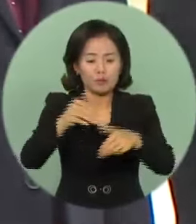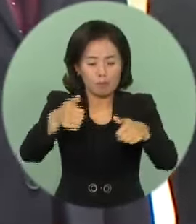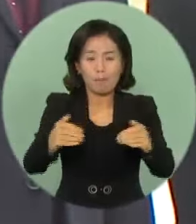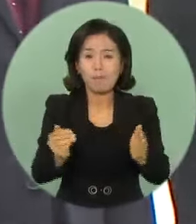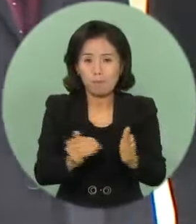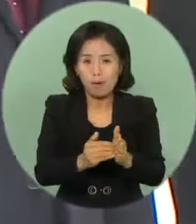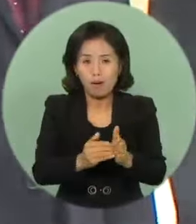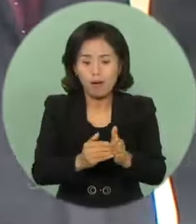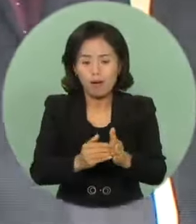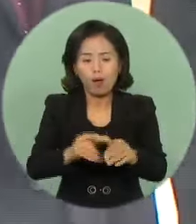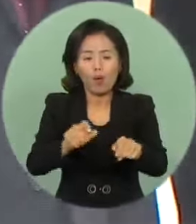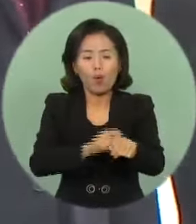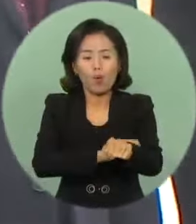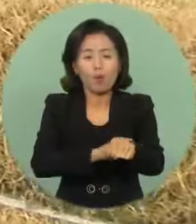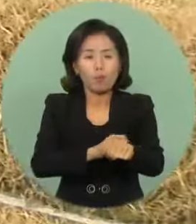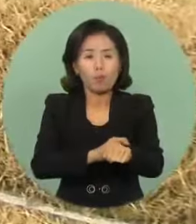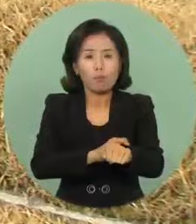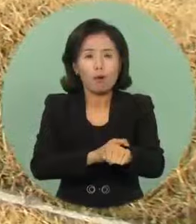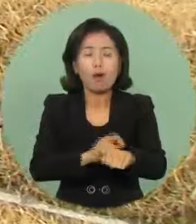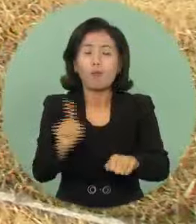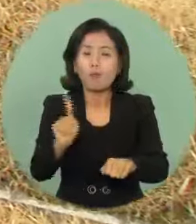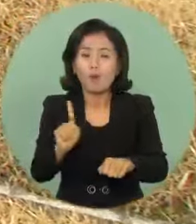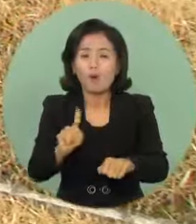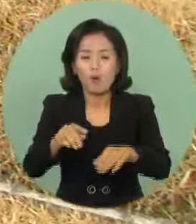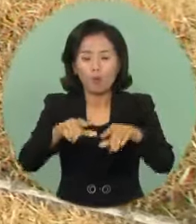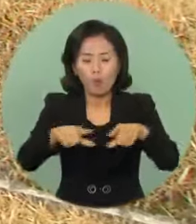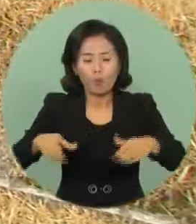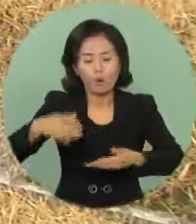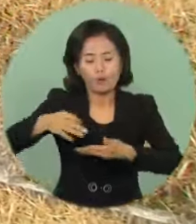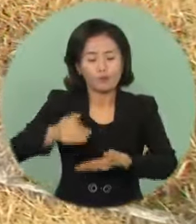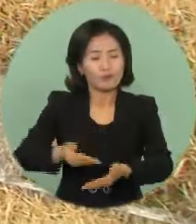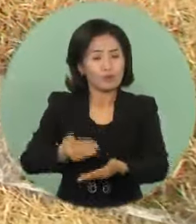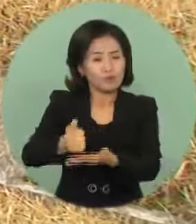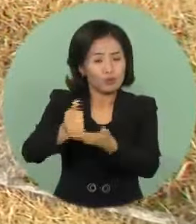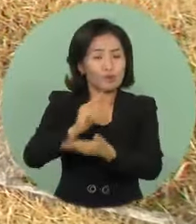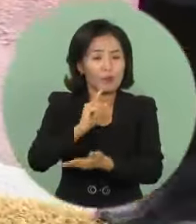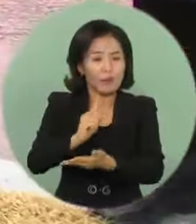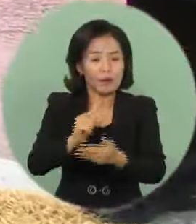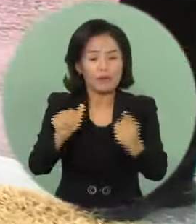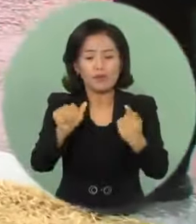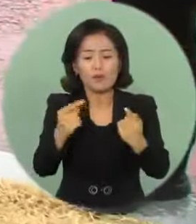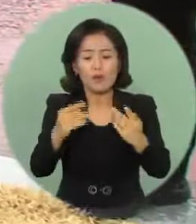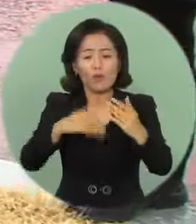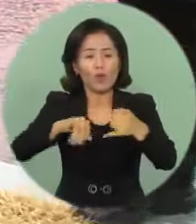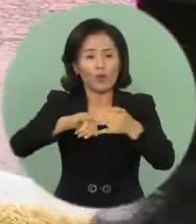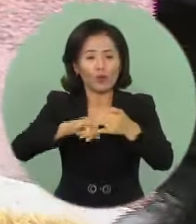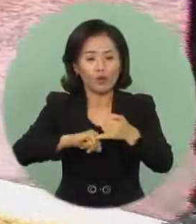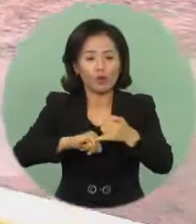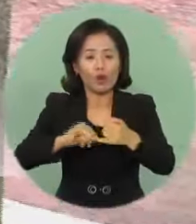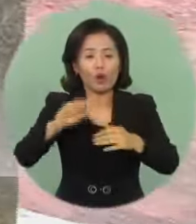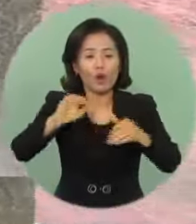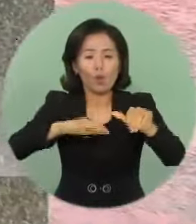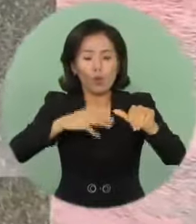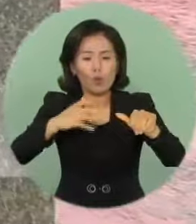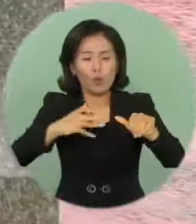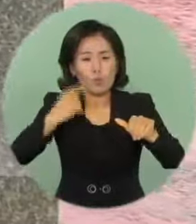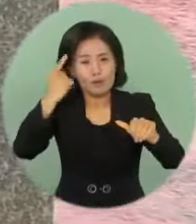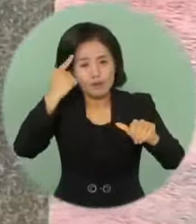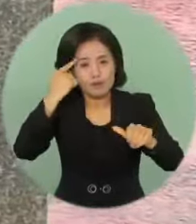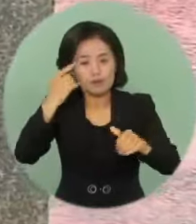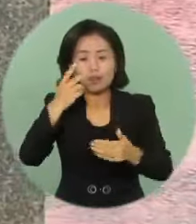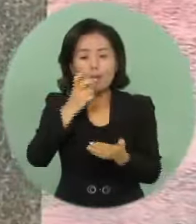특정 세력이나 정당의 전유물이 아닌 보편적 가치로 존중되도록 하겠다며 1호 공약으로 518 정신의 헌법 전문